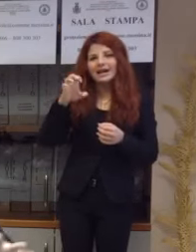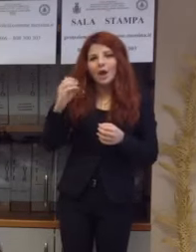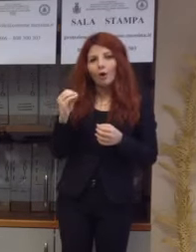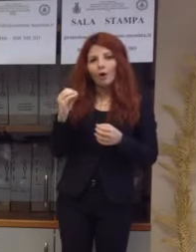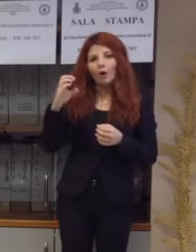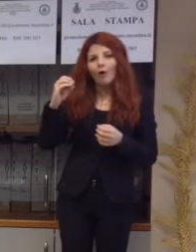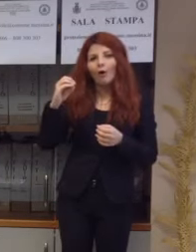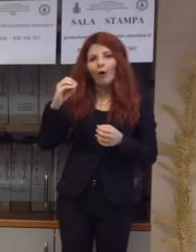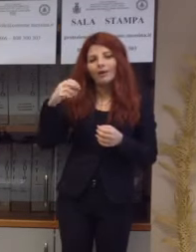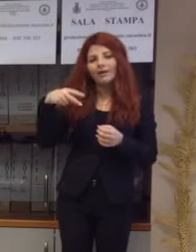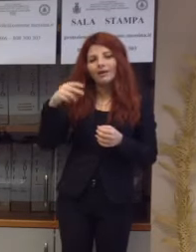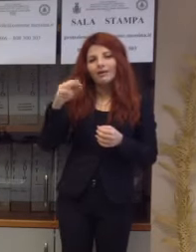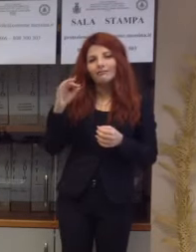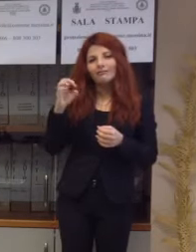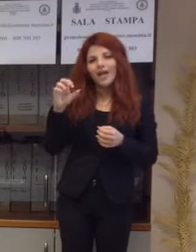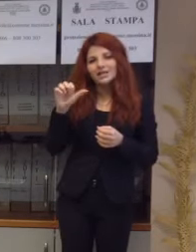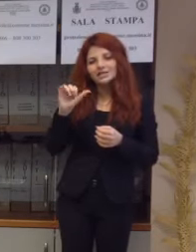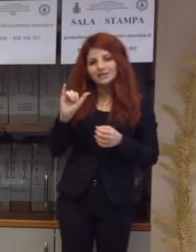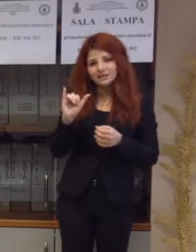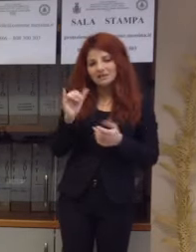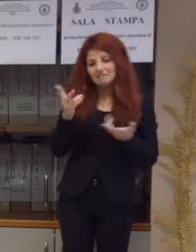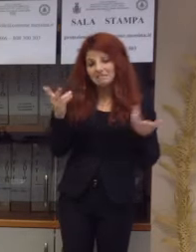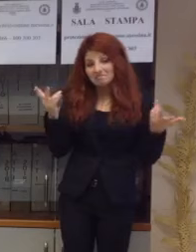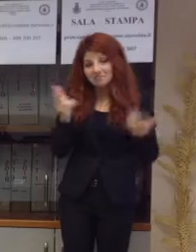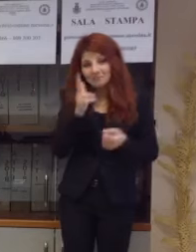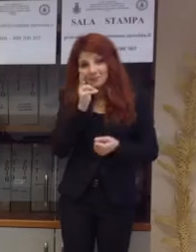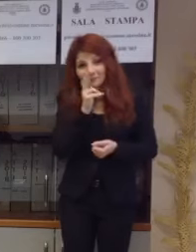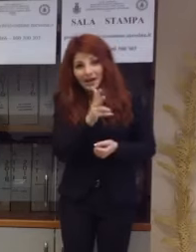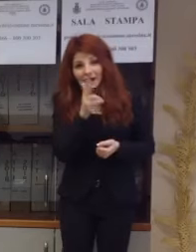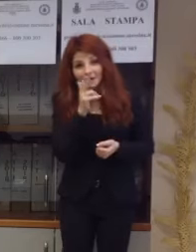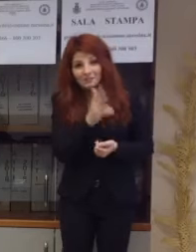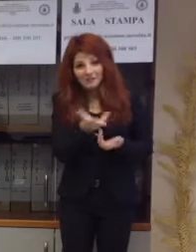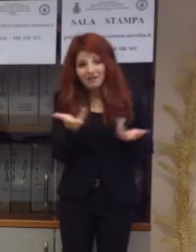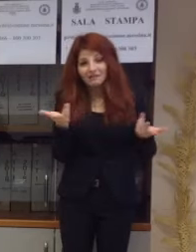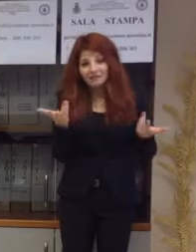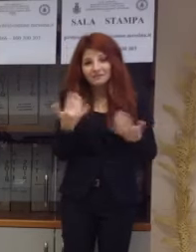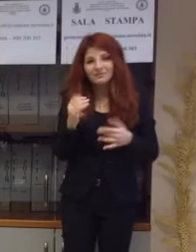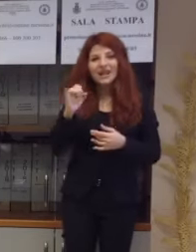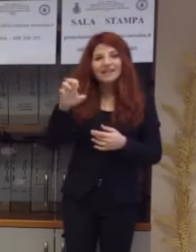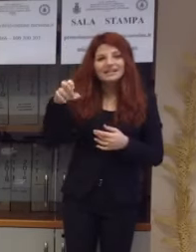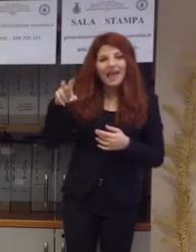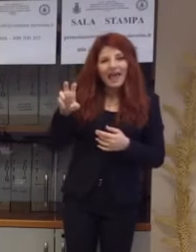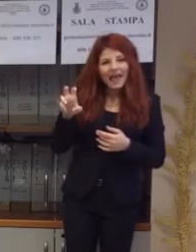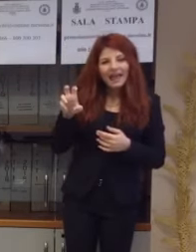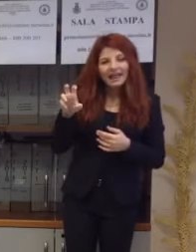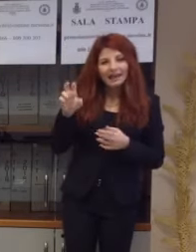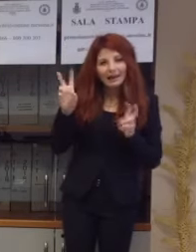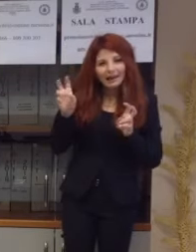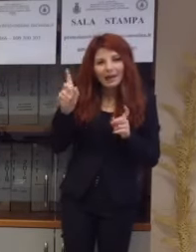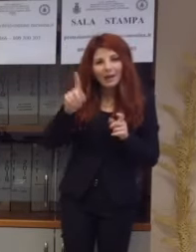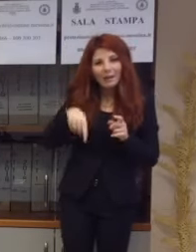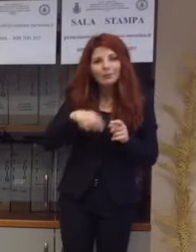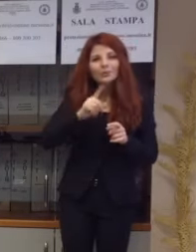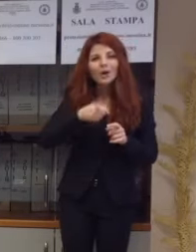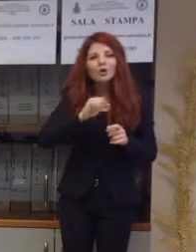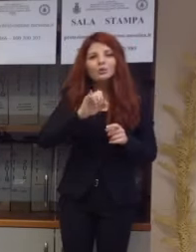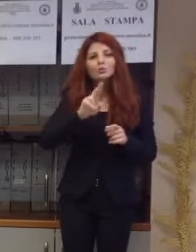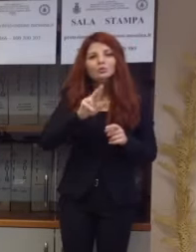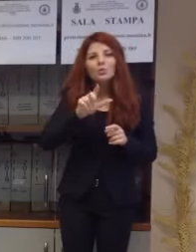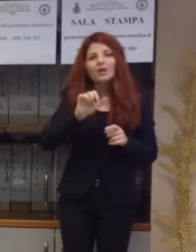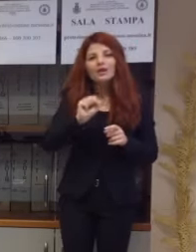Iene affronteremo anche altre, da Giulia Grillo, che quando io ho detto che la querelavo perché ha parlato di